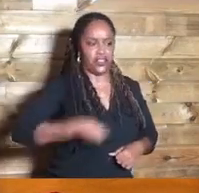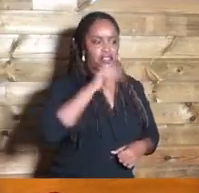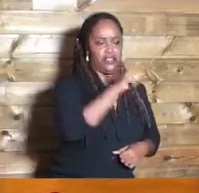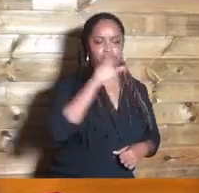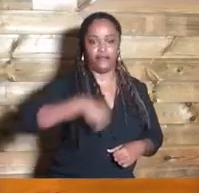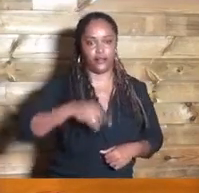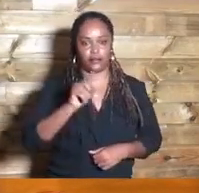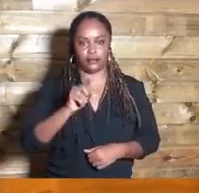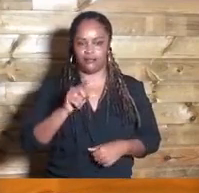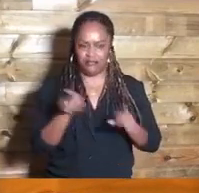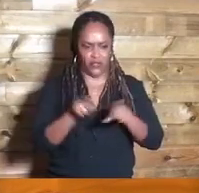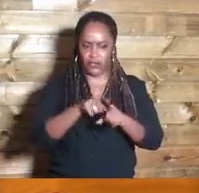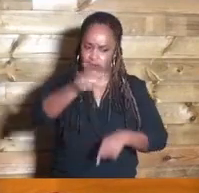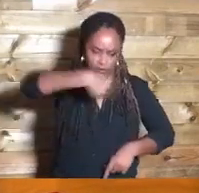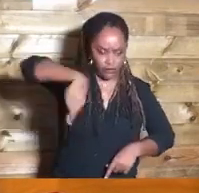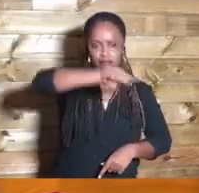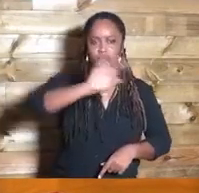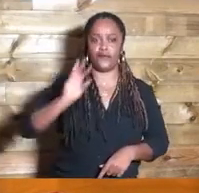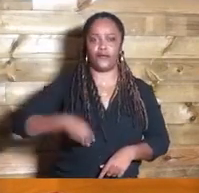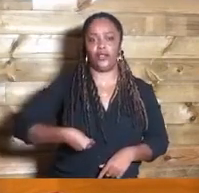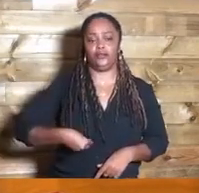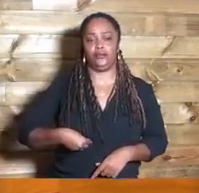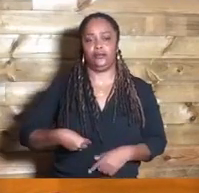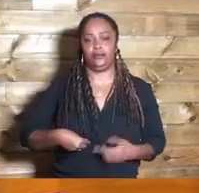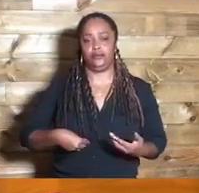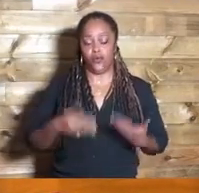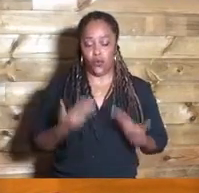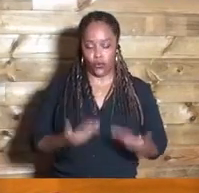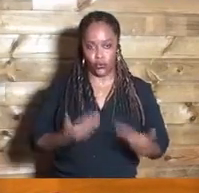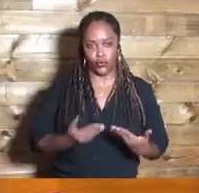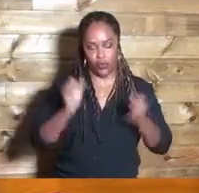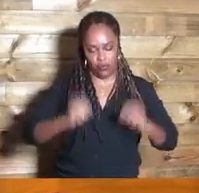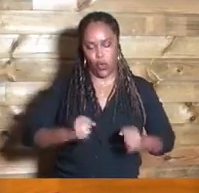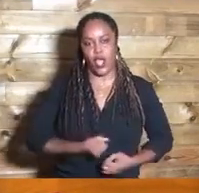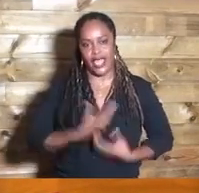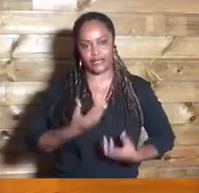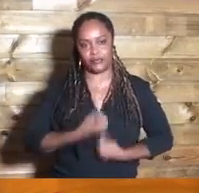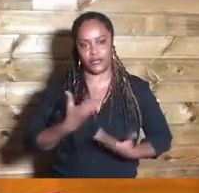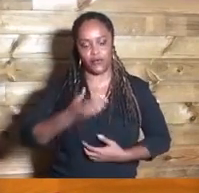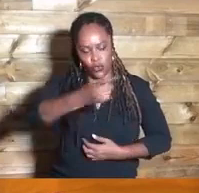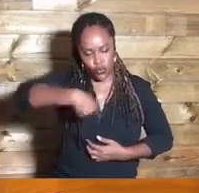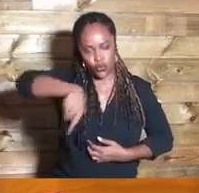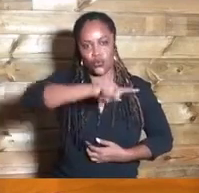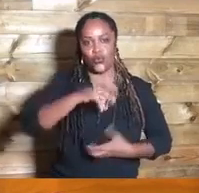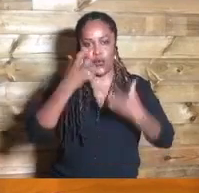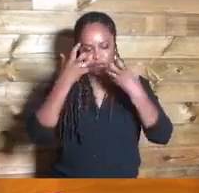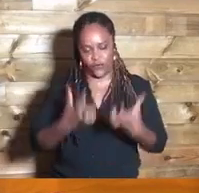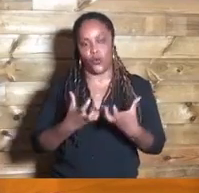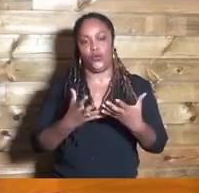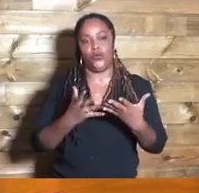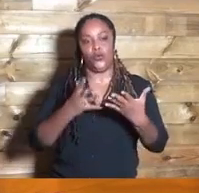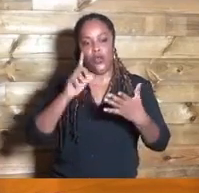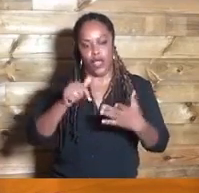bon, mais c'est faute en nous aussi quelque part. Et aujourd'hui là, nous avons l'opportunité de dire que nous voulons faire des bitins pour nous-mêmes, mais